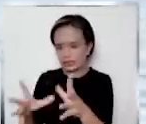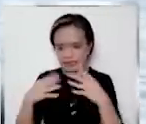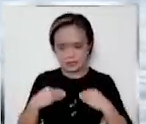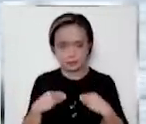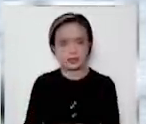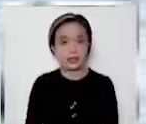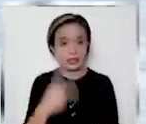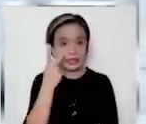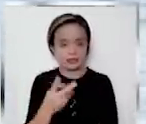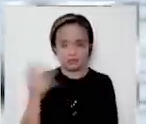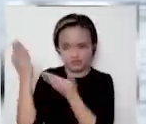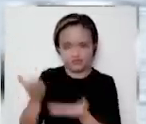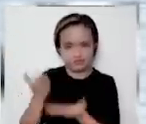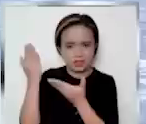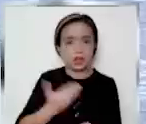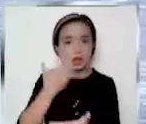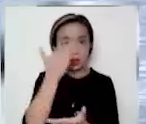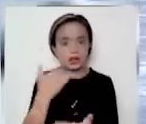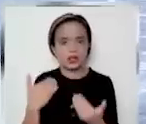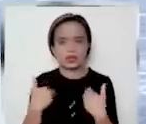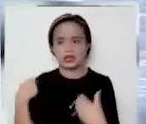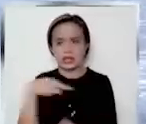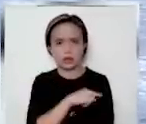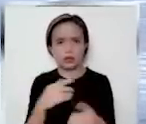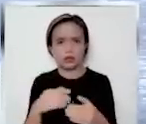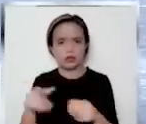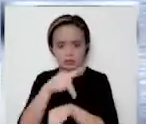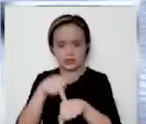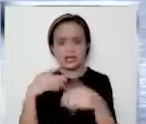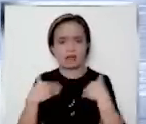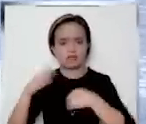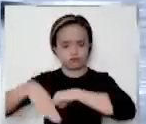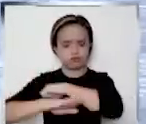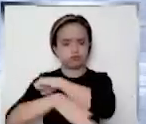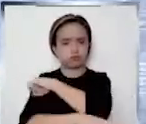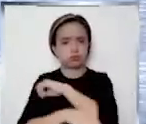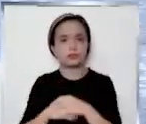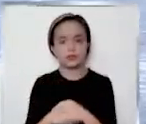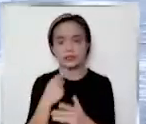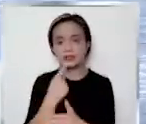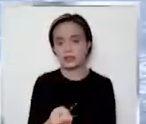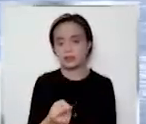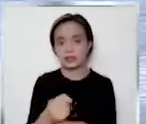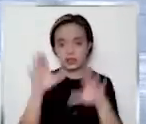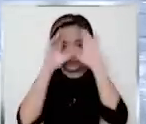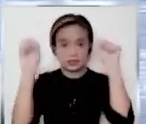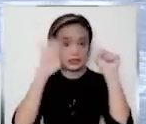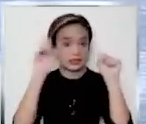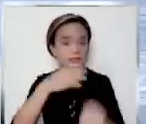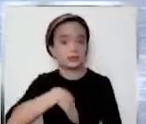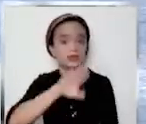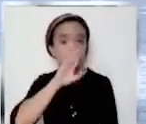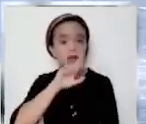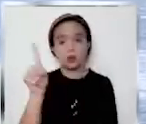isda, lalo't napapalibutan tayo ng dagat. Pero higit isang buwan matapos ihayag ng Pangulo ang pagkadismaya, ito muna ang solusyon sa